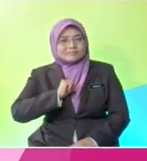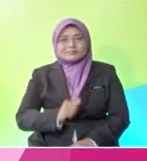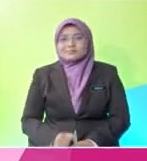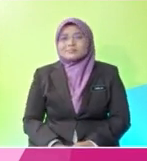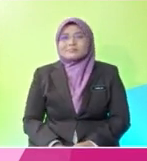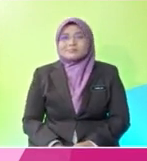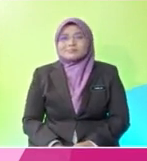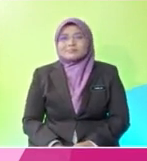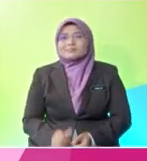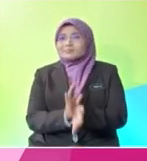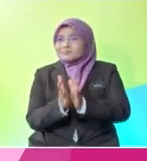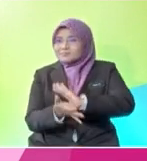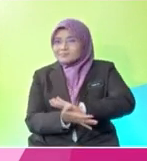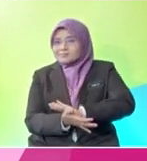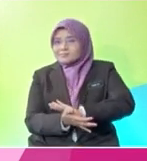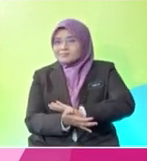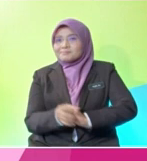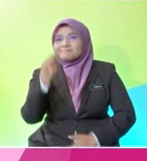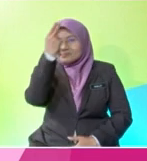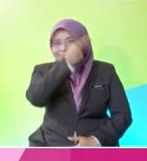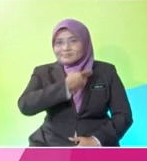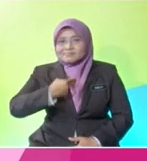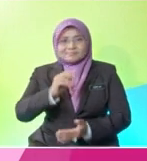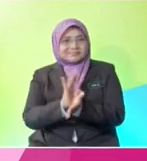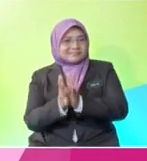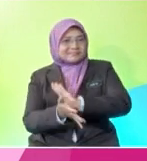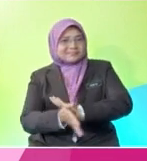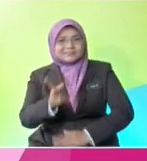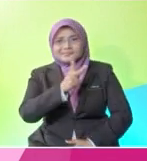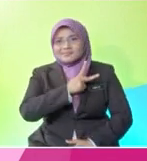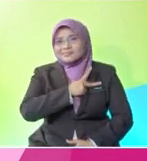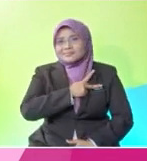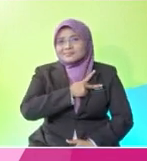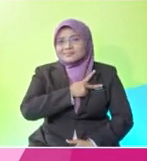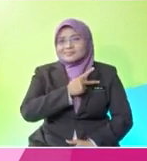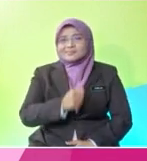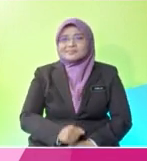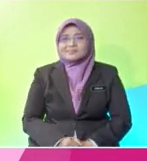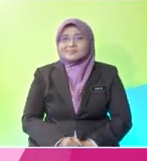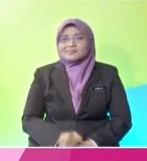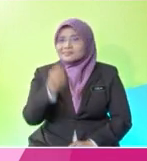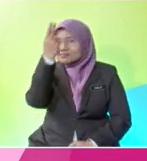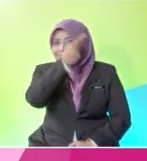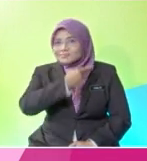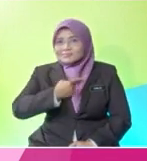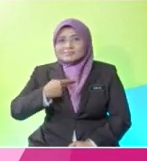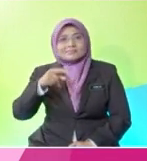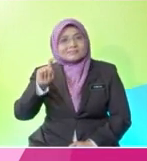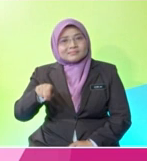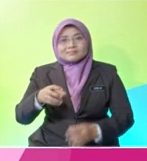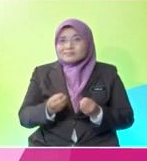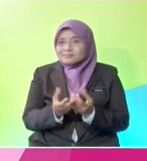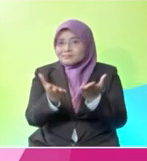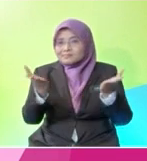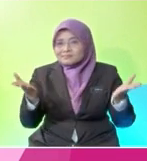jadi hanyumlah sebagai ketua kumpulan sebuah hadis jadi Hanif karena membentangkan